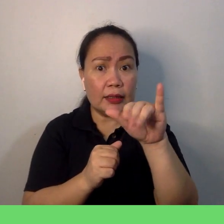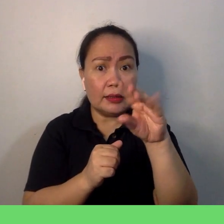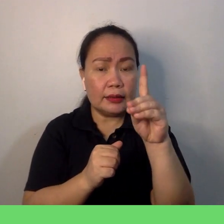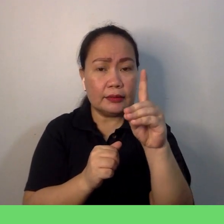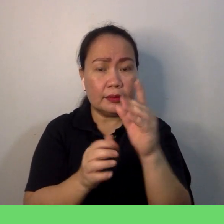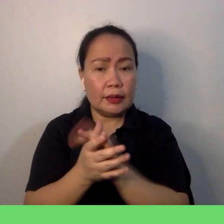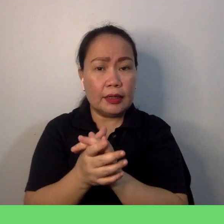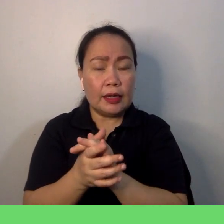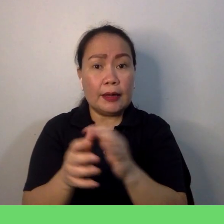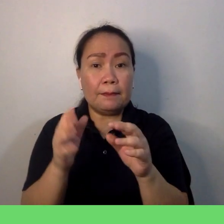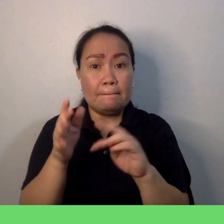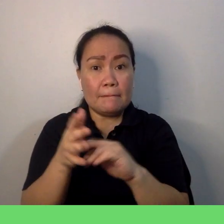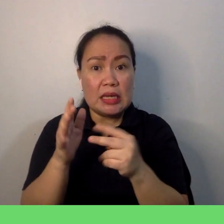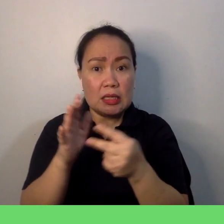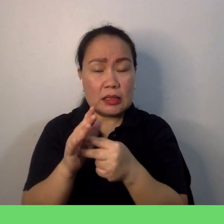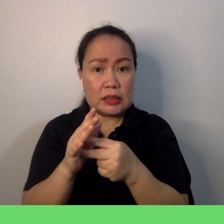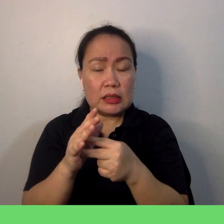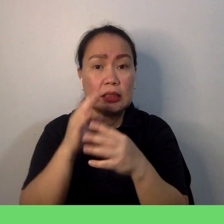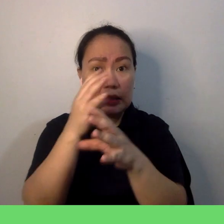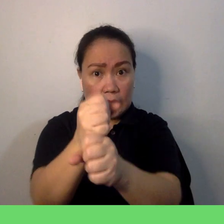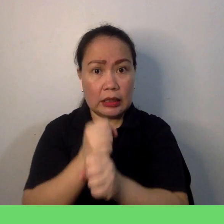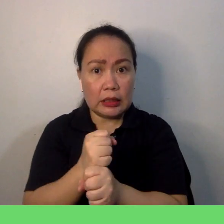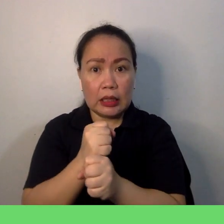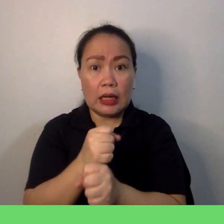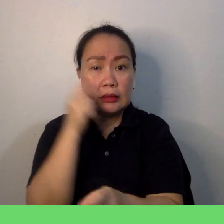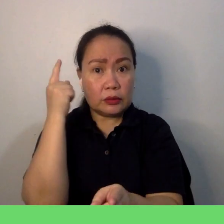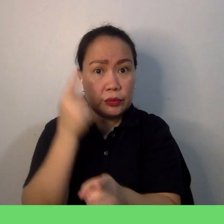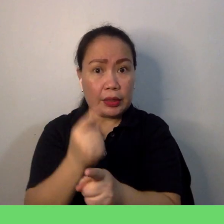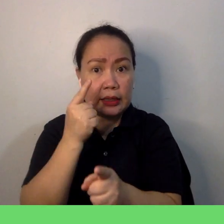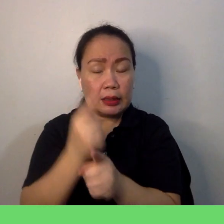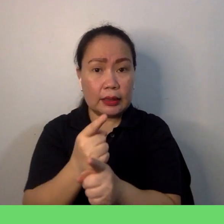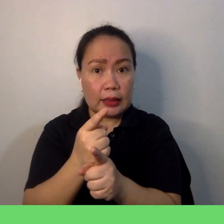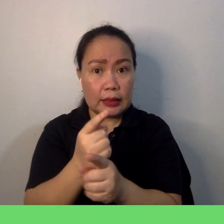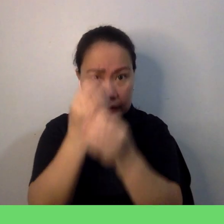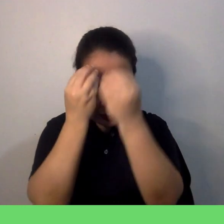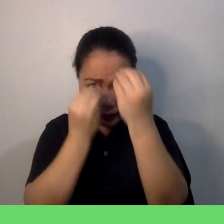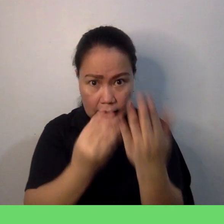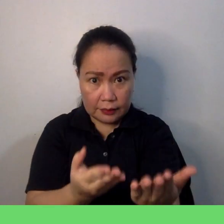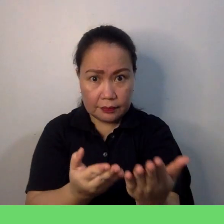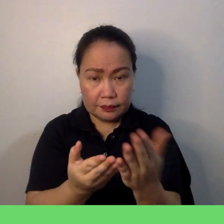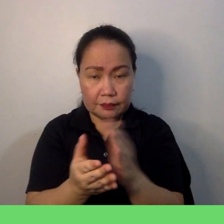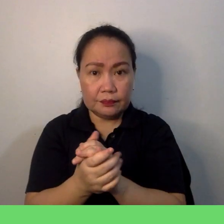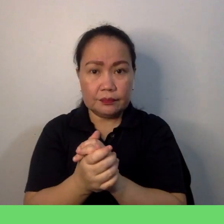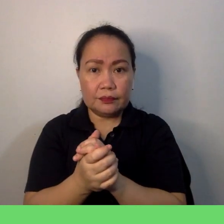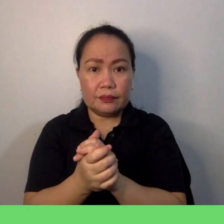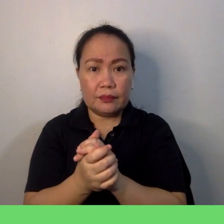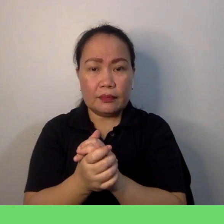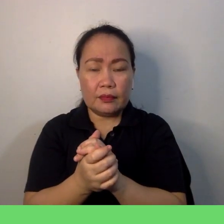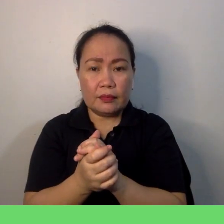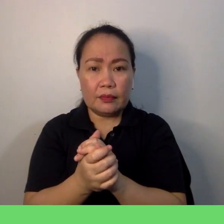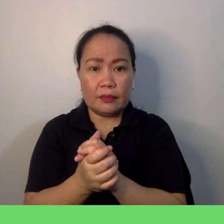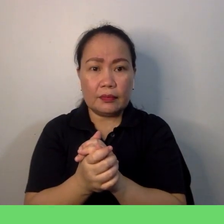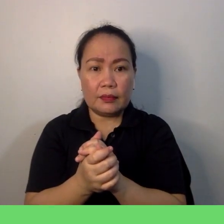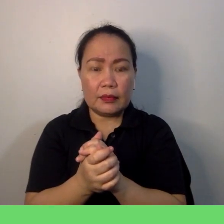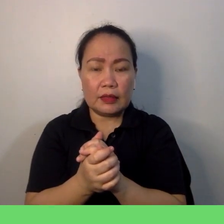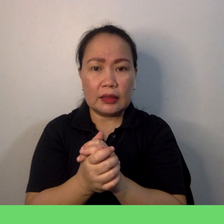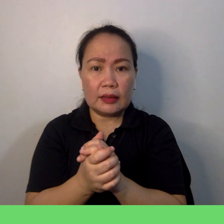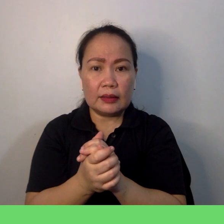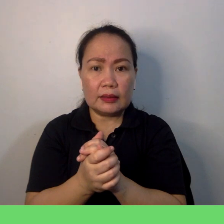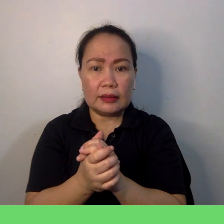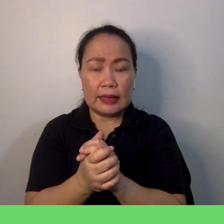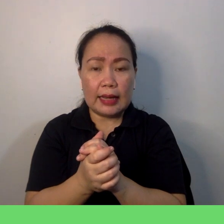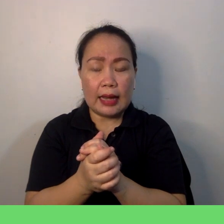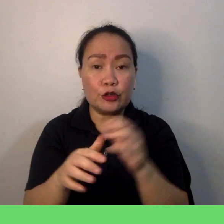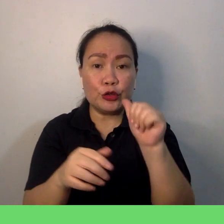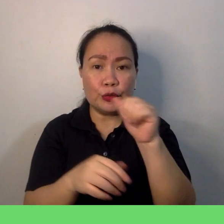mo? It means that it gathers accurate data. So, hindi lang po dapat yung relevant data.